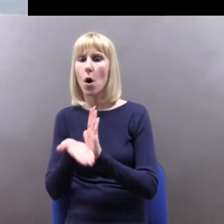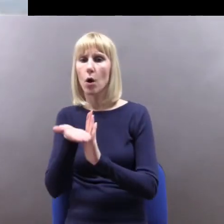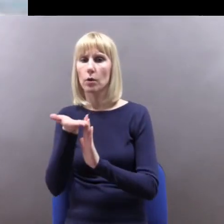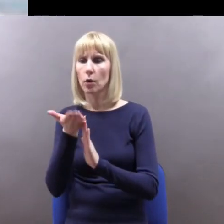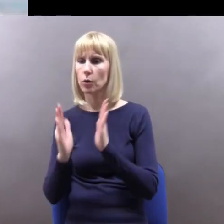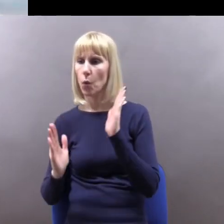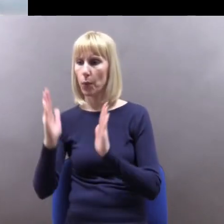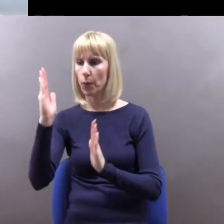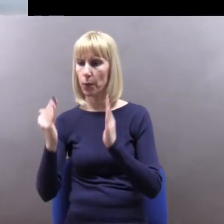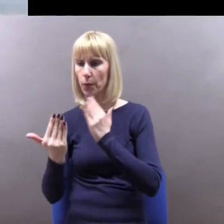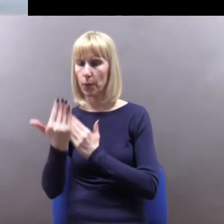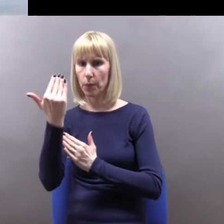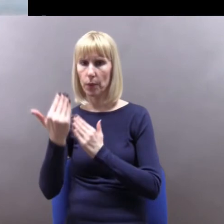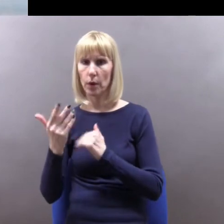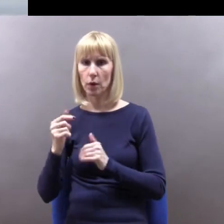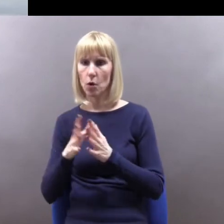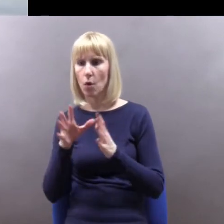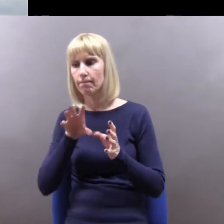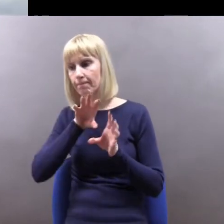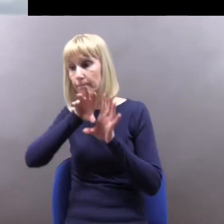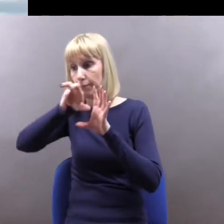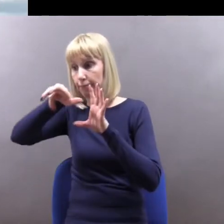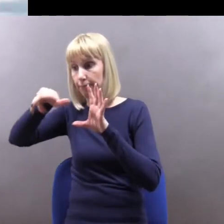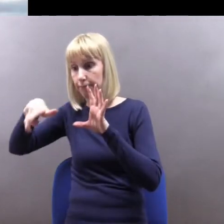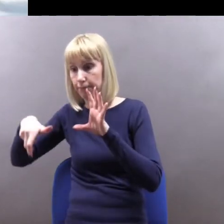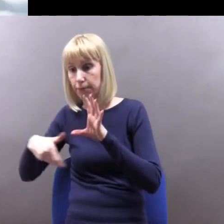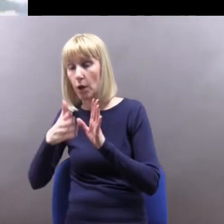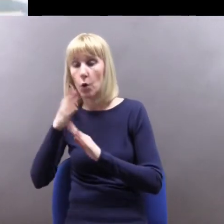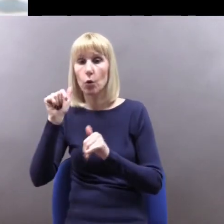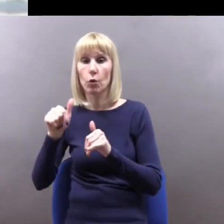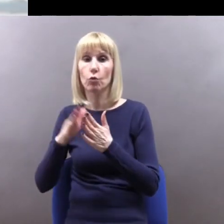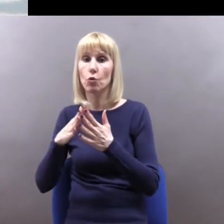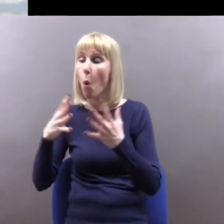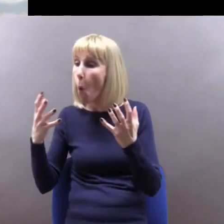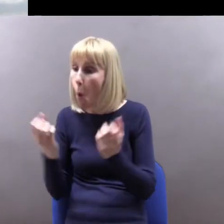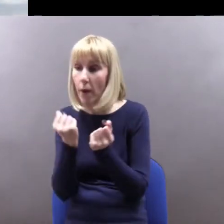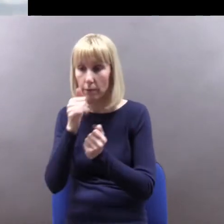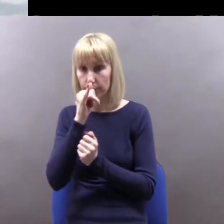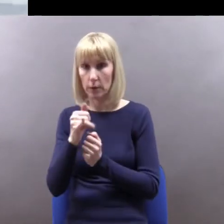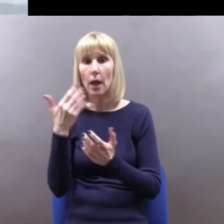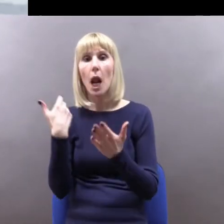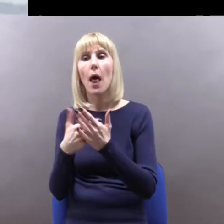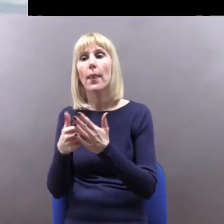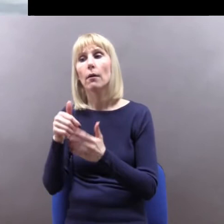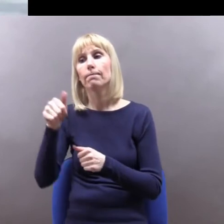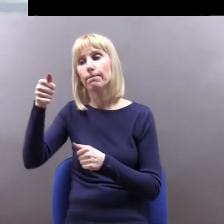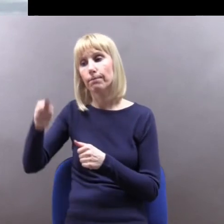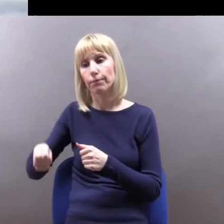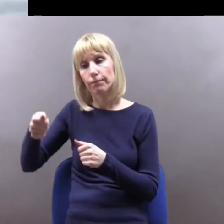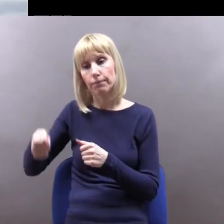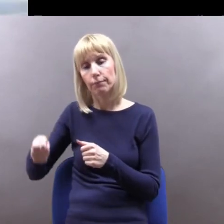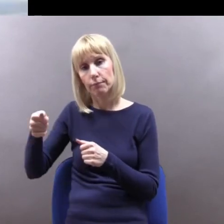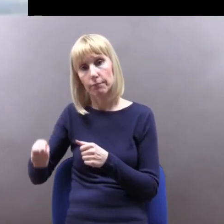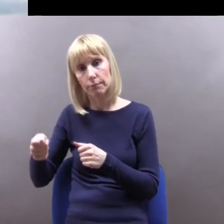z tym w momencie, kiedy ciągnąłby pacjenta, pacjent nie będzie miał już szansy się uratować, dlatego musi trzymać przycisk, że jak go zacznie